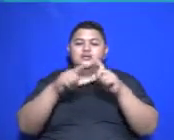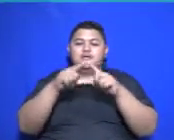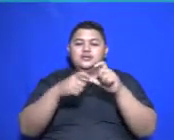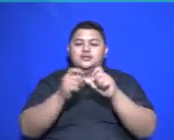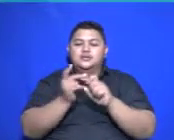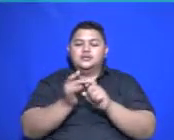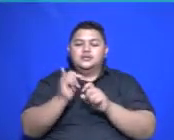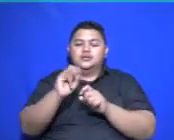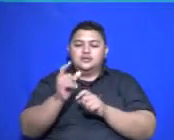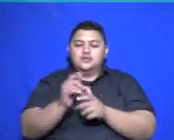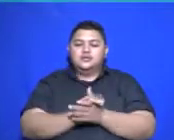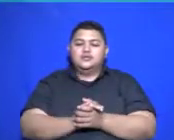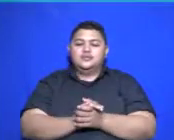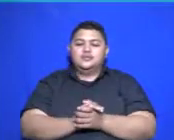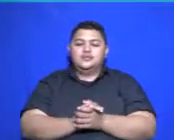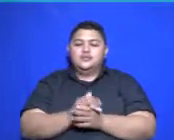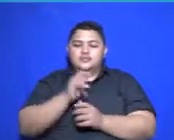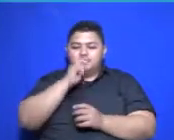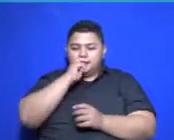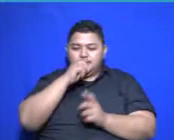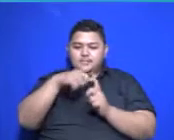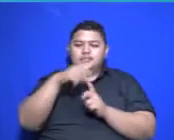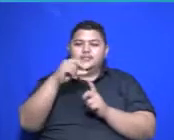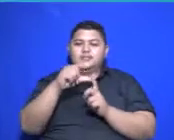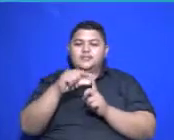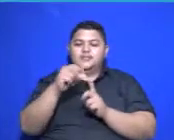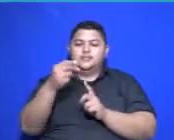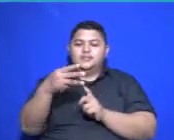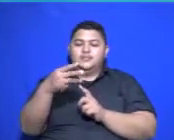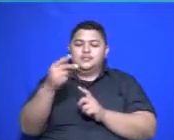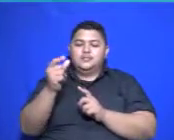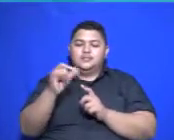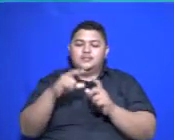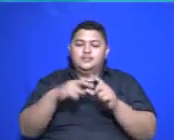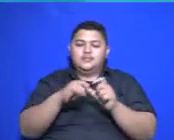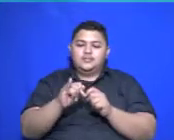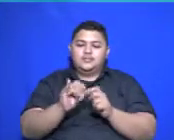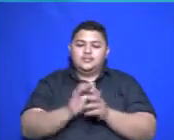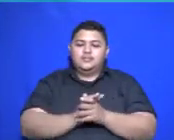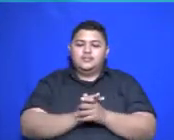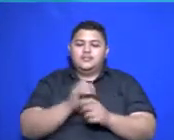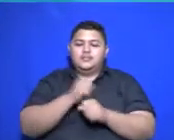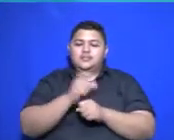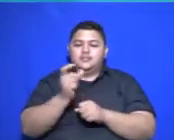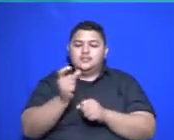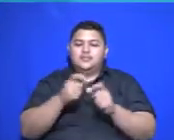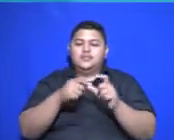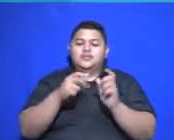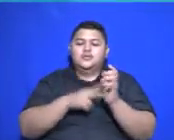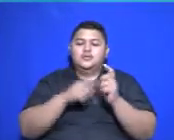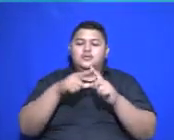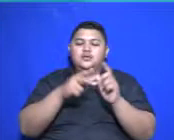Kemudian sebelah kiri saya, Bapak Koperasi dan UMKM, Bapak Menteri Koperasi dan UMKM, Bapak Kusuma Yoga. Selamat siang,